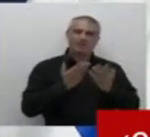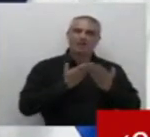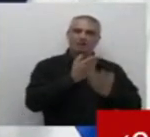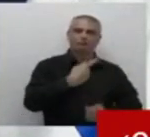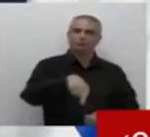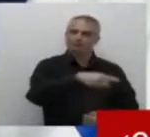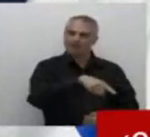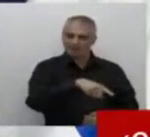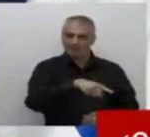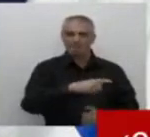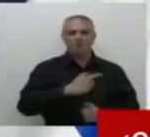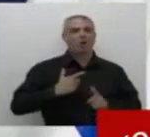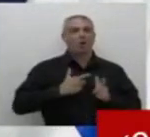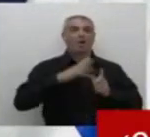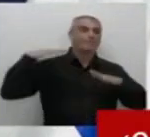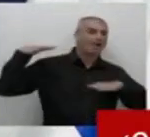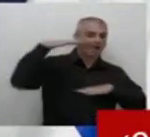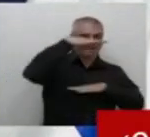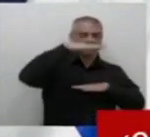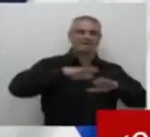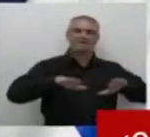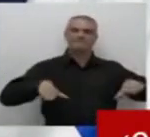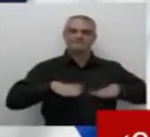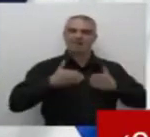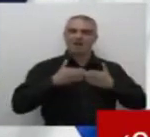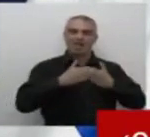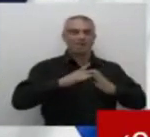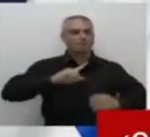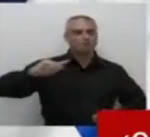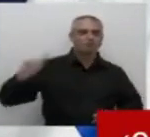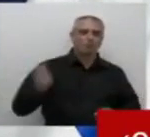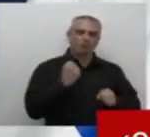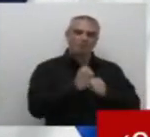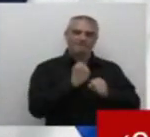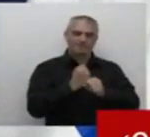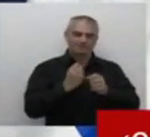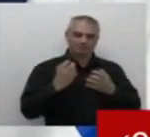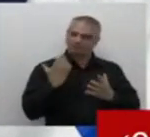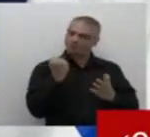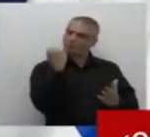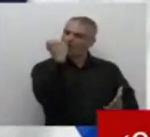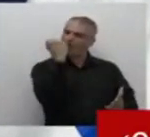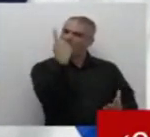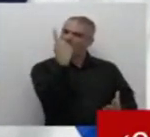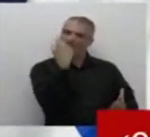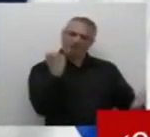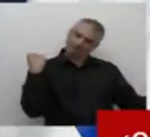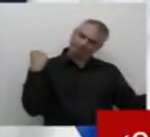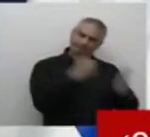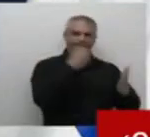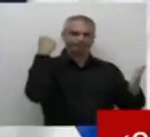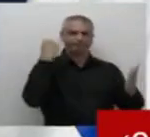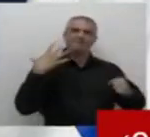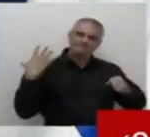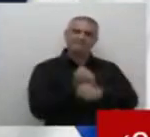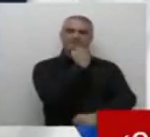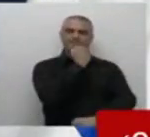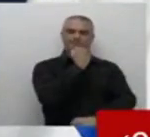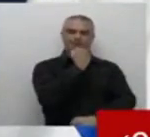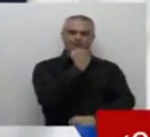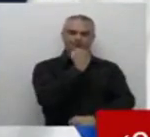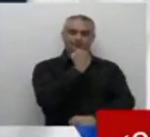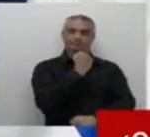وقوات المدفعيه التي تساعد اضافه الى سلاح الجو وسلاح البحر كلهم يعملون كيد